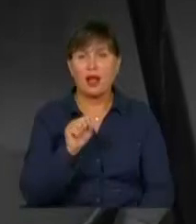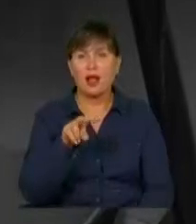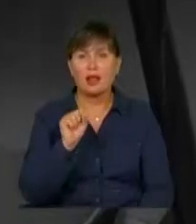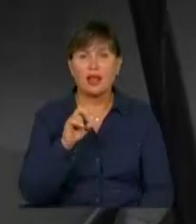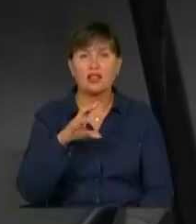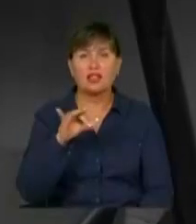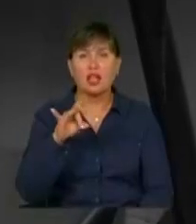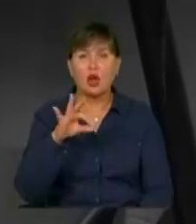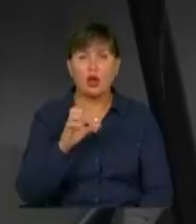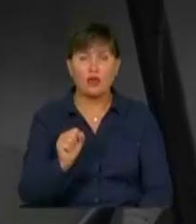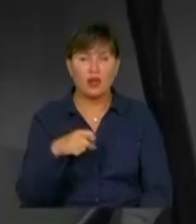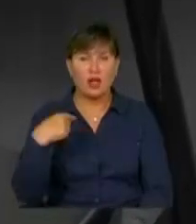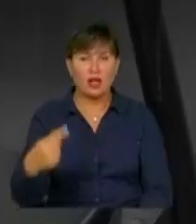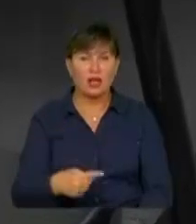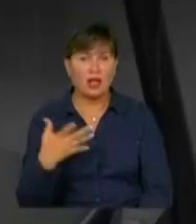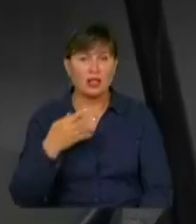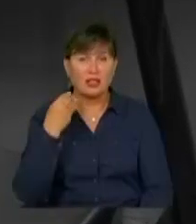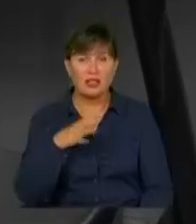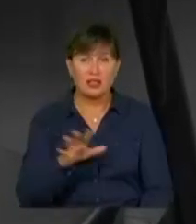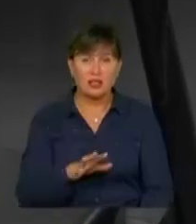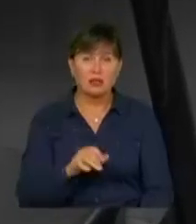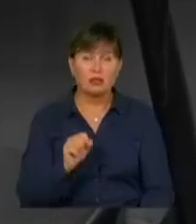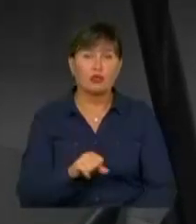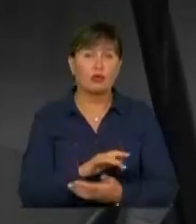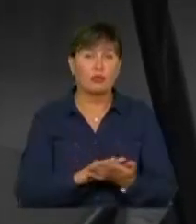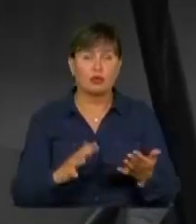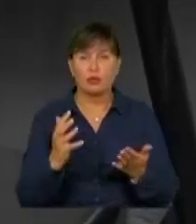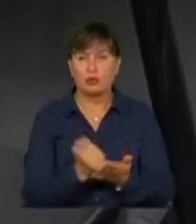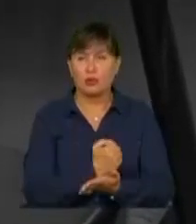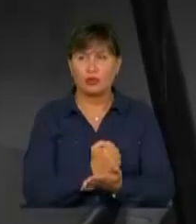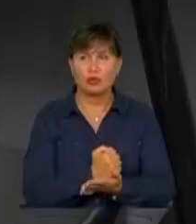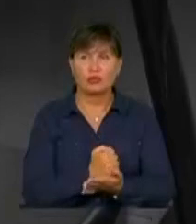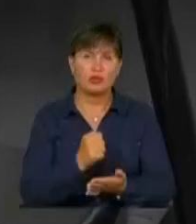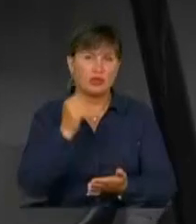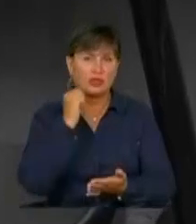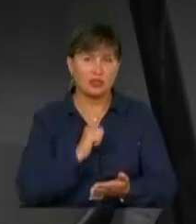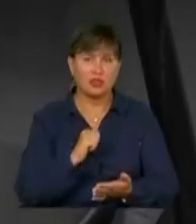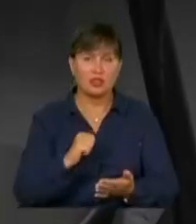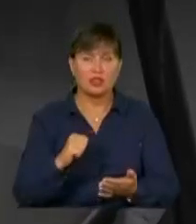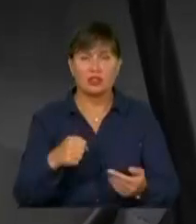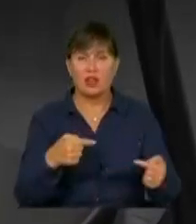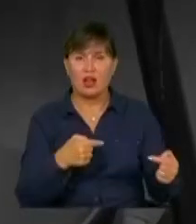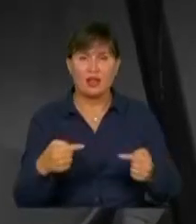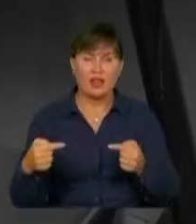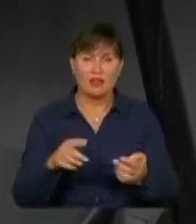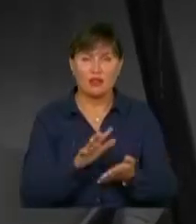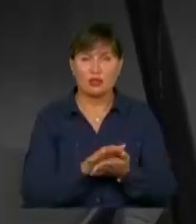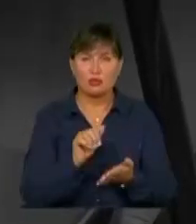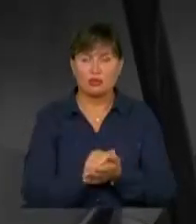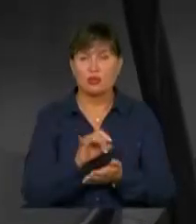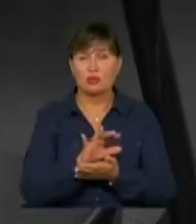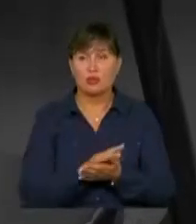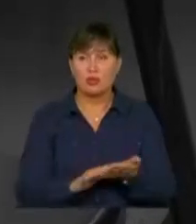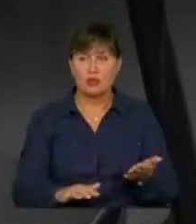колеса. Некачественно предоставленная услуга может впоследствии привести к изнашиванию ходовой части автомобиля, что